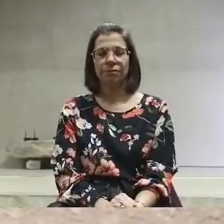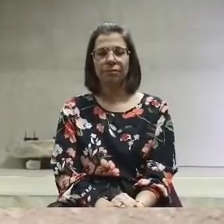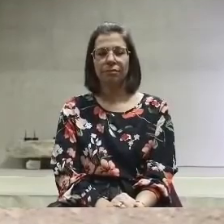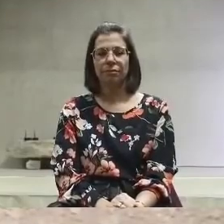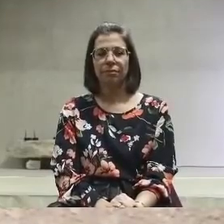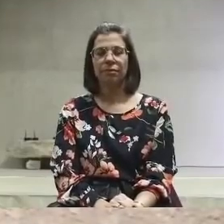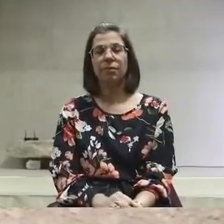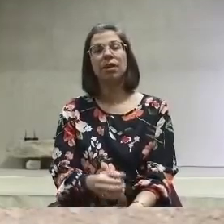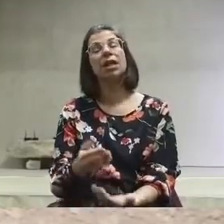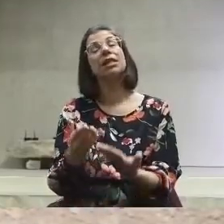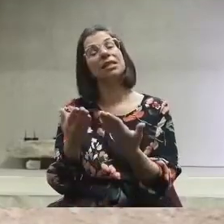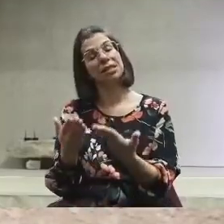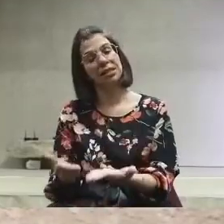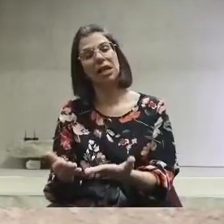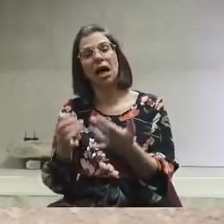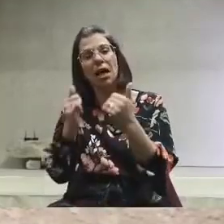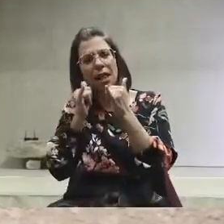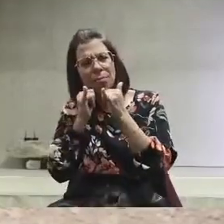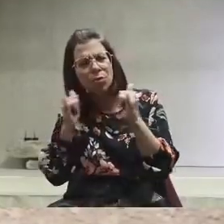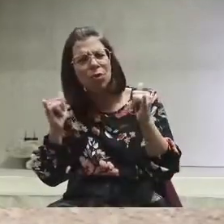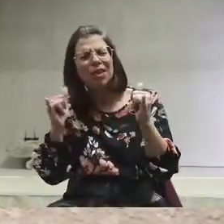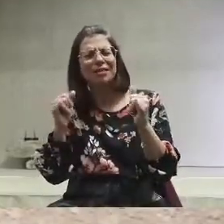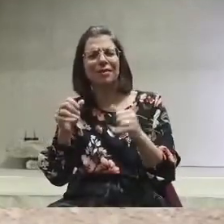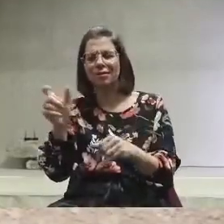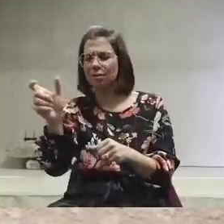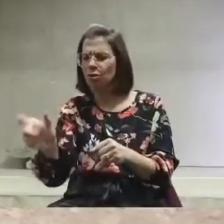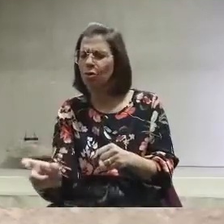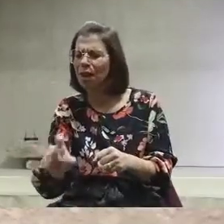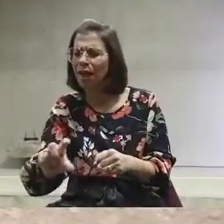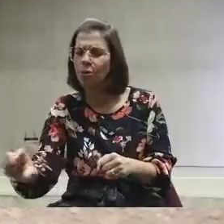C'est ça la puissance de la croix. Du sang de Jésus,